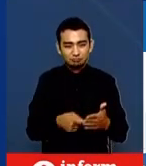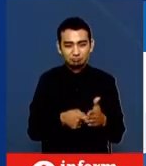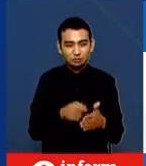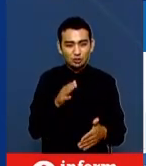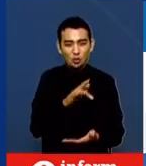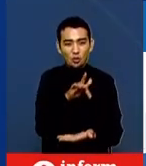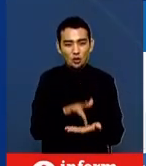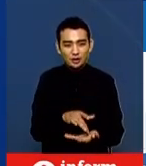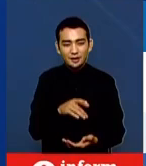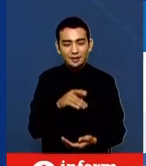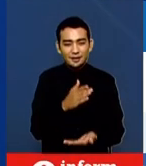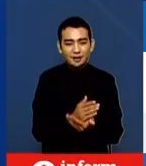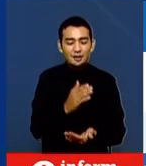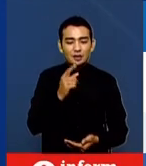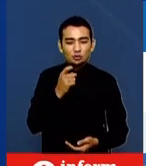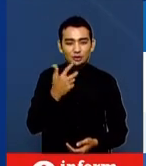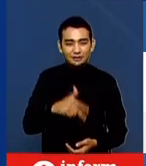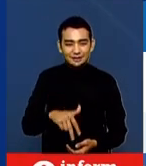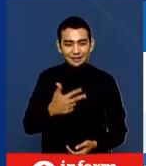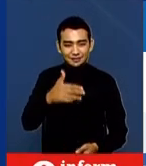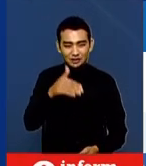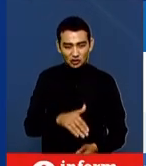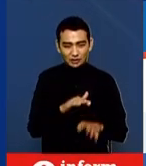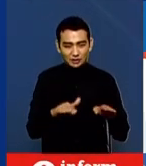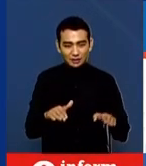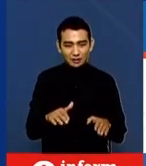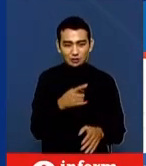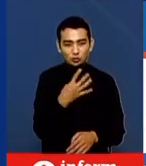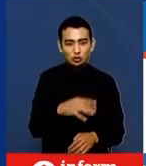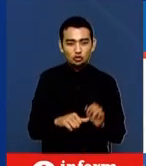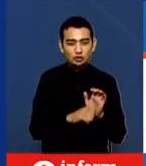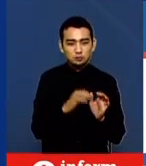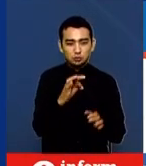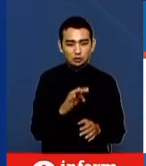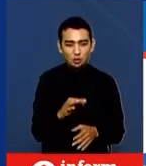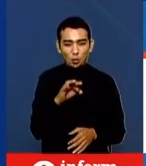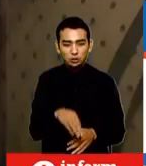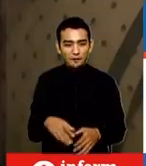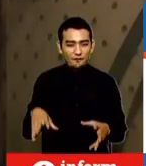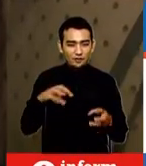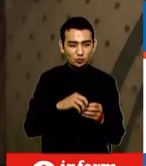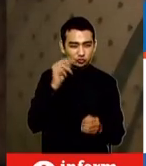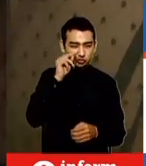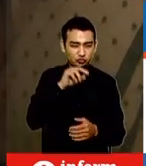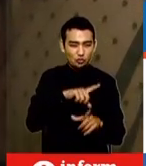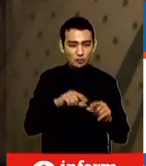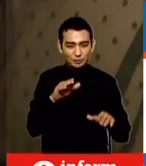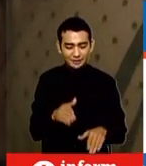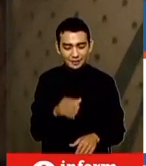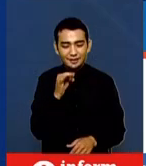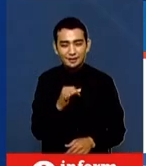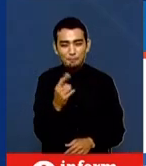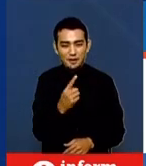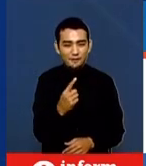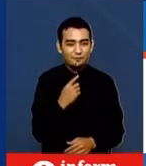городу 133 тысячи детей. Это почти 46% от всего контингента учащихся школ. Это первые, четвертые